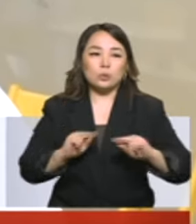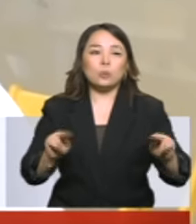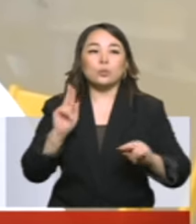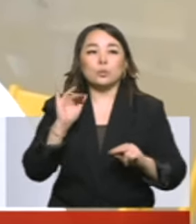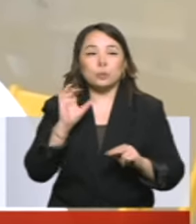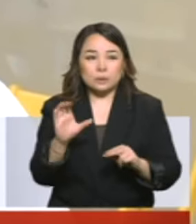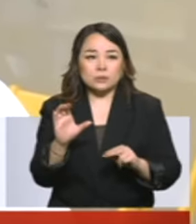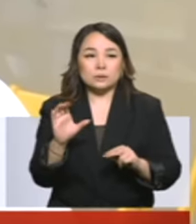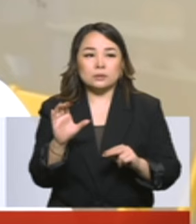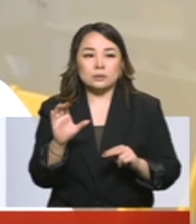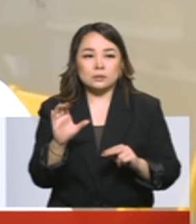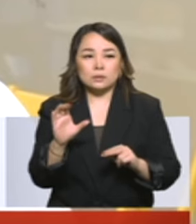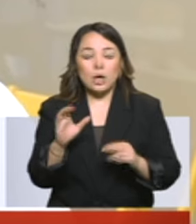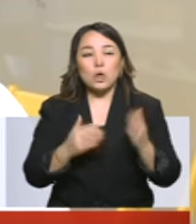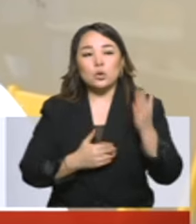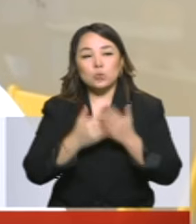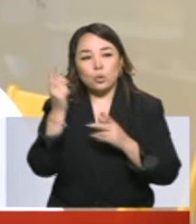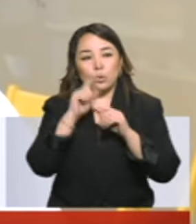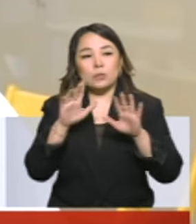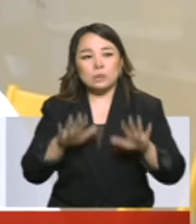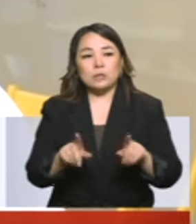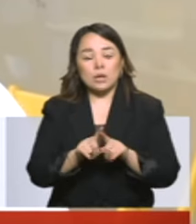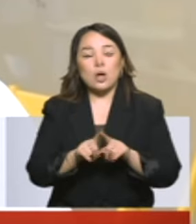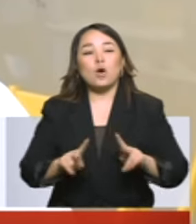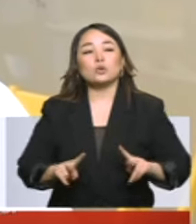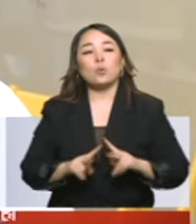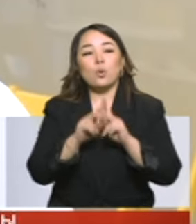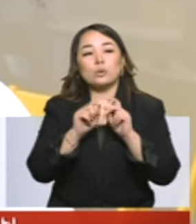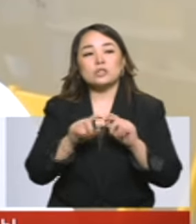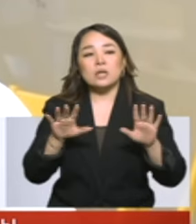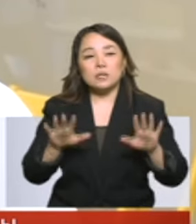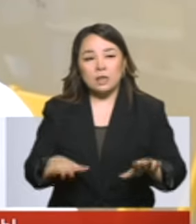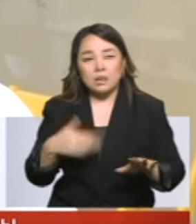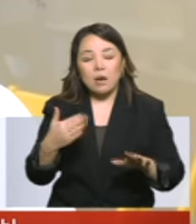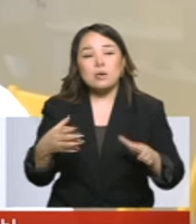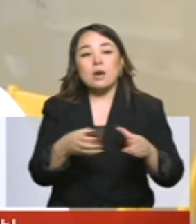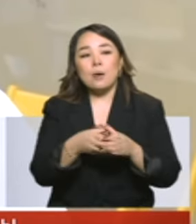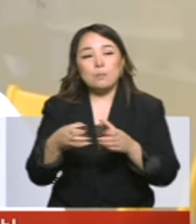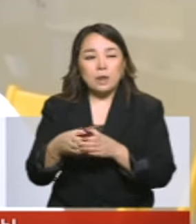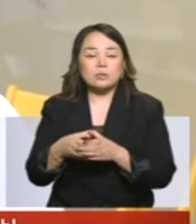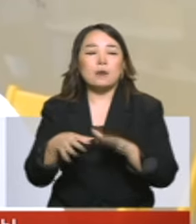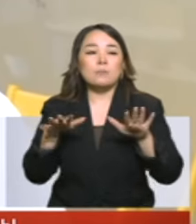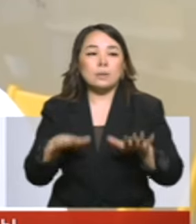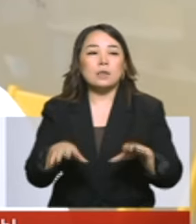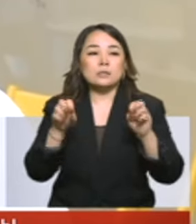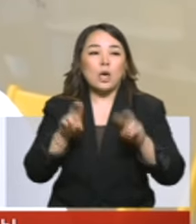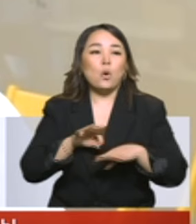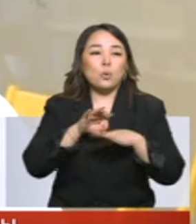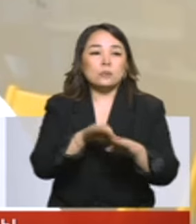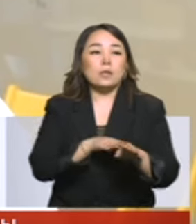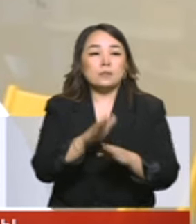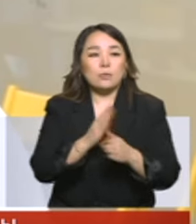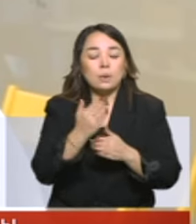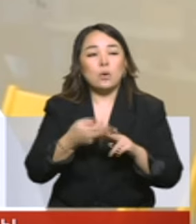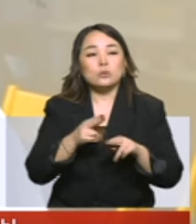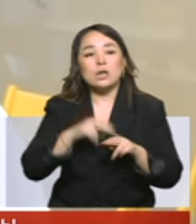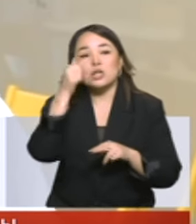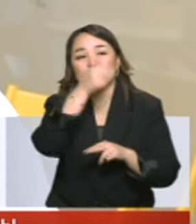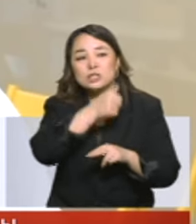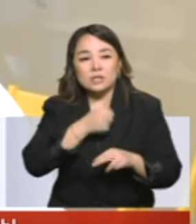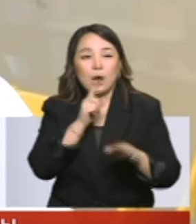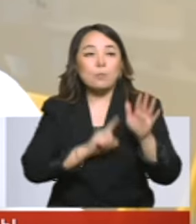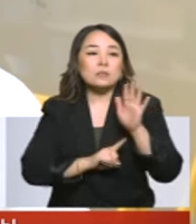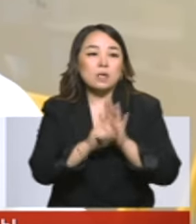курстарын жоғары оқу орындарының, колледждардың және компаниялардың базасында өткізген болатынбыз. Енді осы жылдан бастап бізде